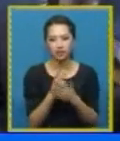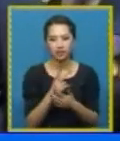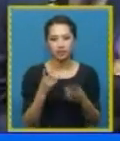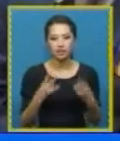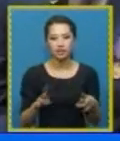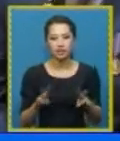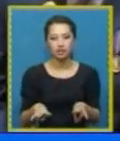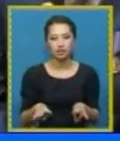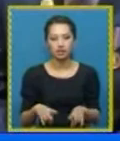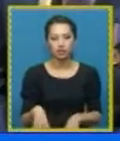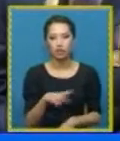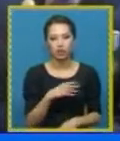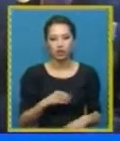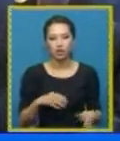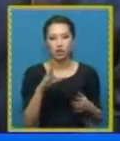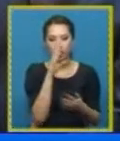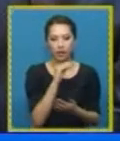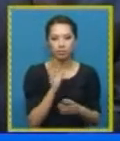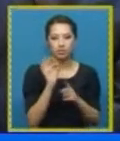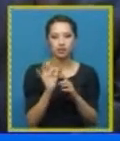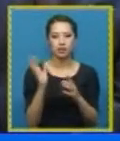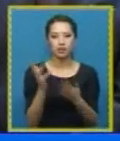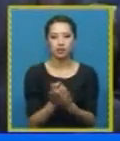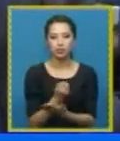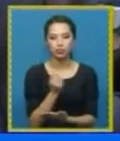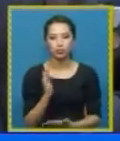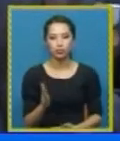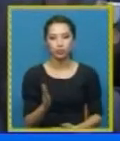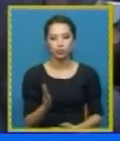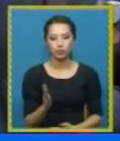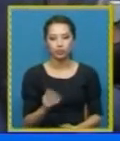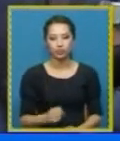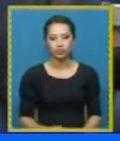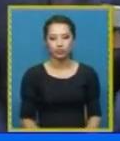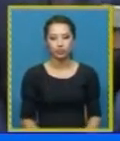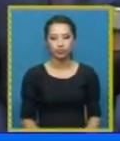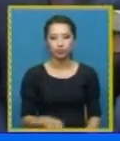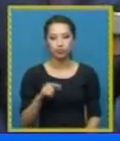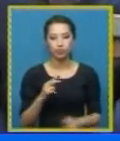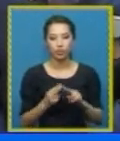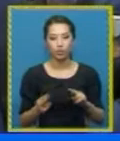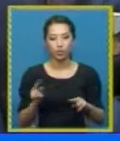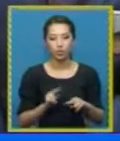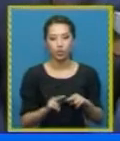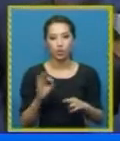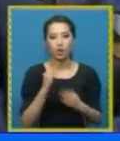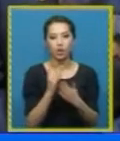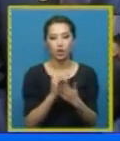кезеңінде аман есен өтуімізге болады. Осы үшін барлығы ел үшін жасалып жатыр. Бұл тек қана бағдарлама